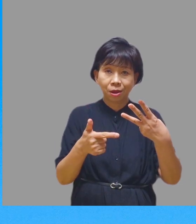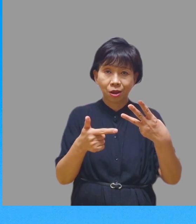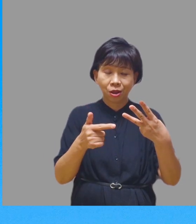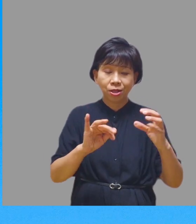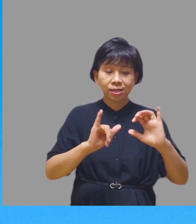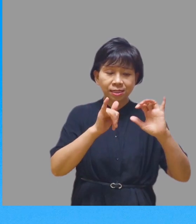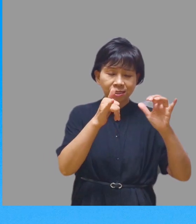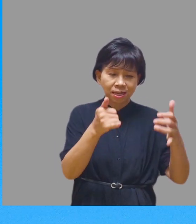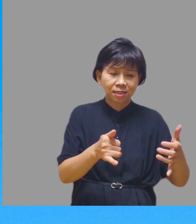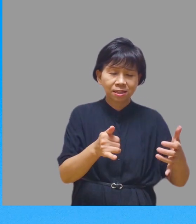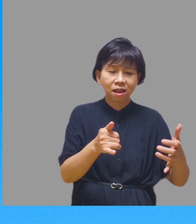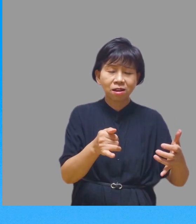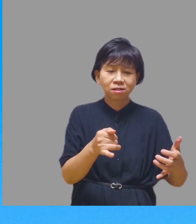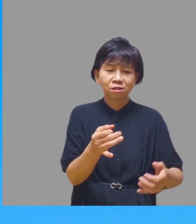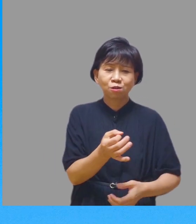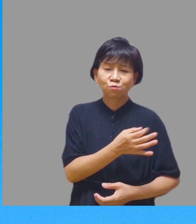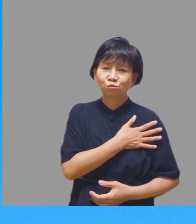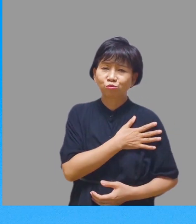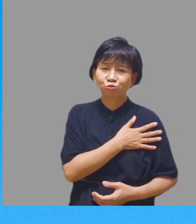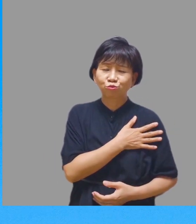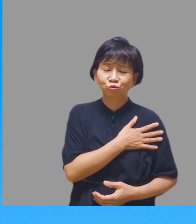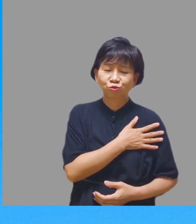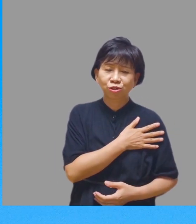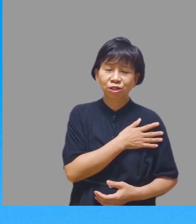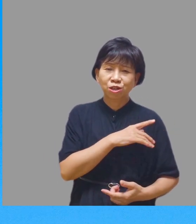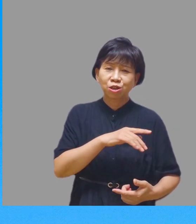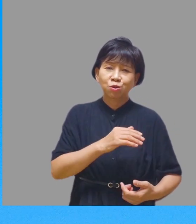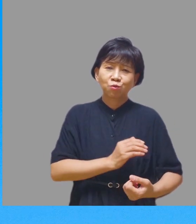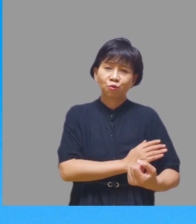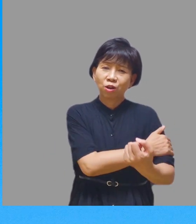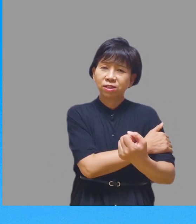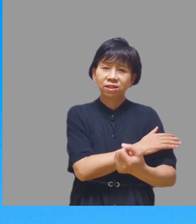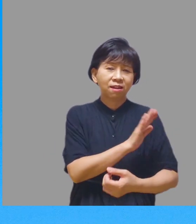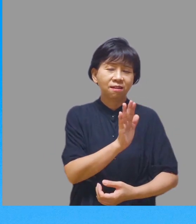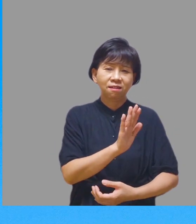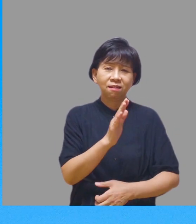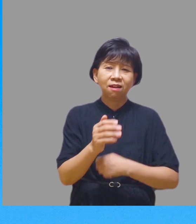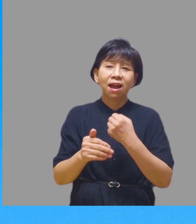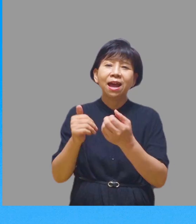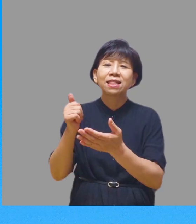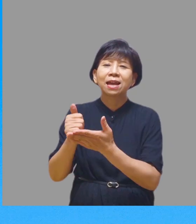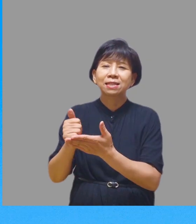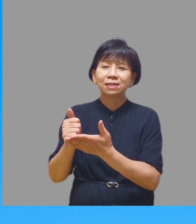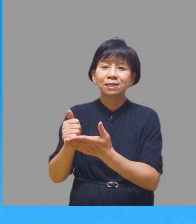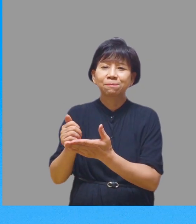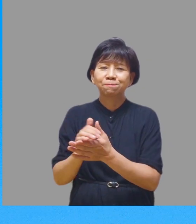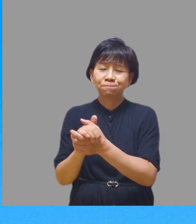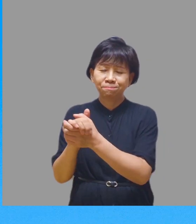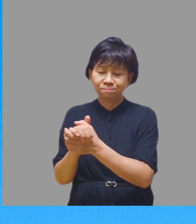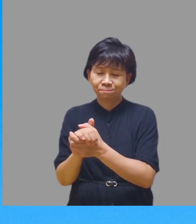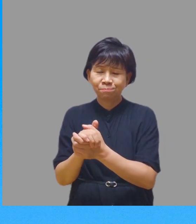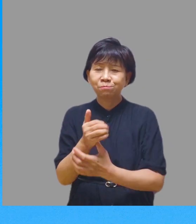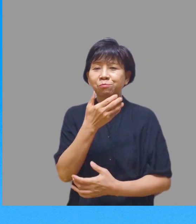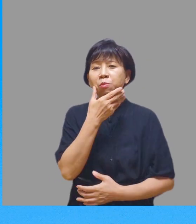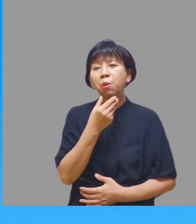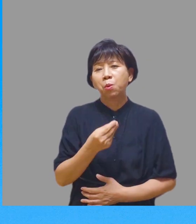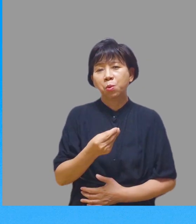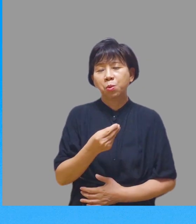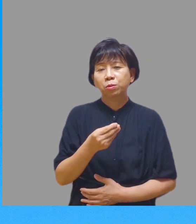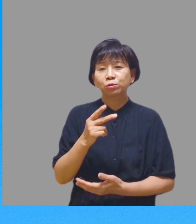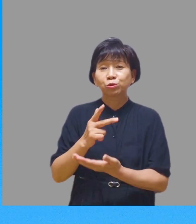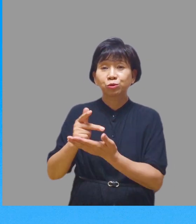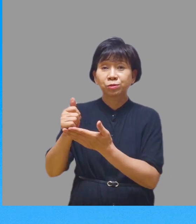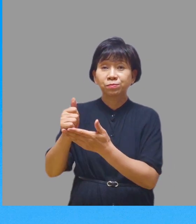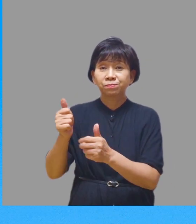부귀와 권세가 아니라 누구와 가까이 해야 복이라고요? 하나님께 가까이 함이 복이 된다.